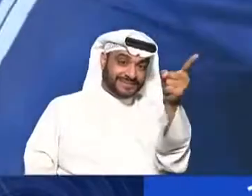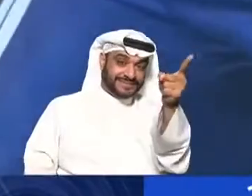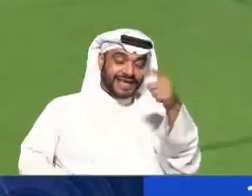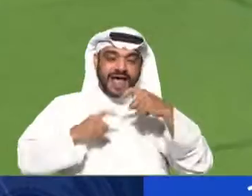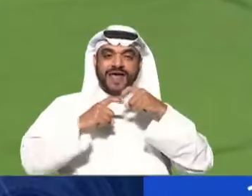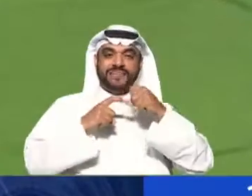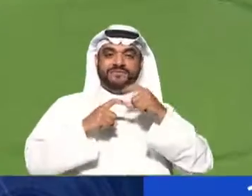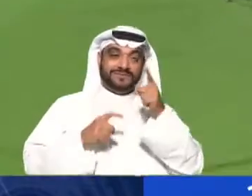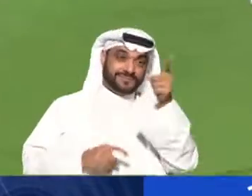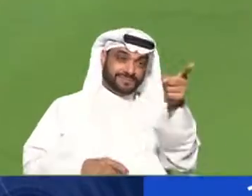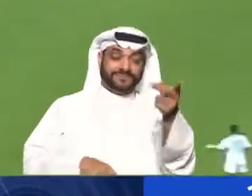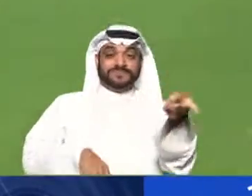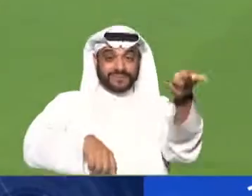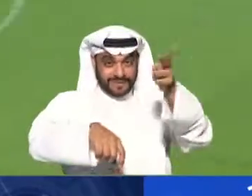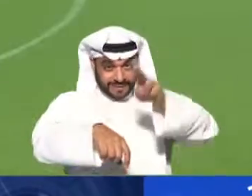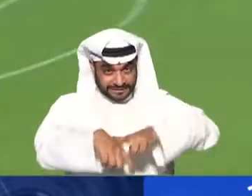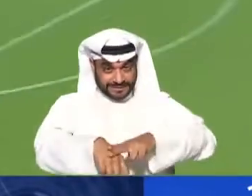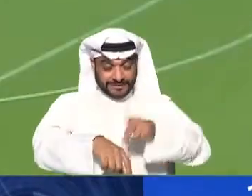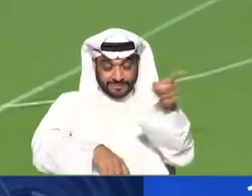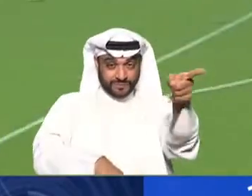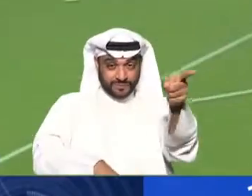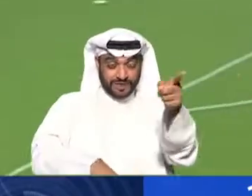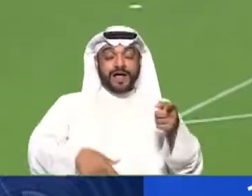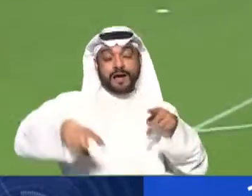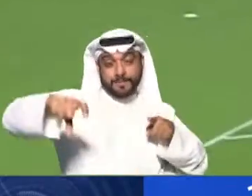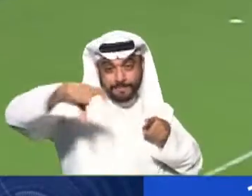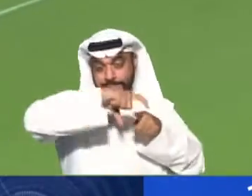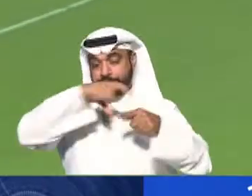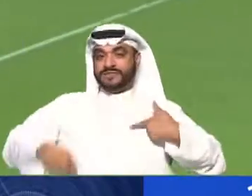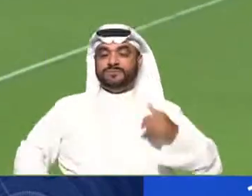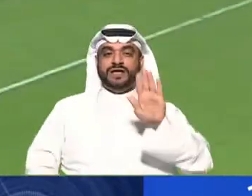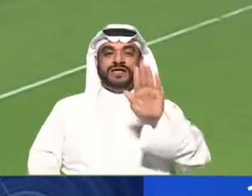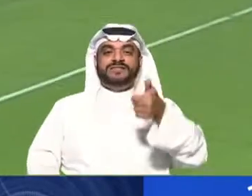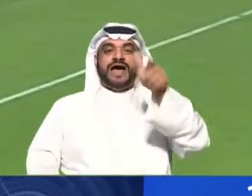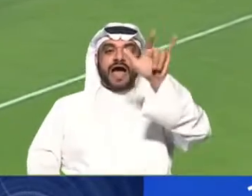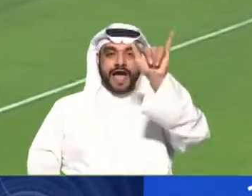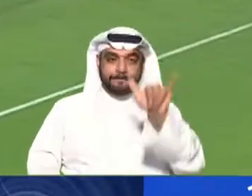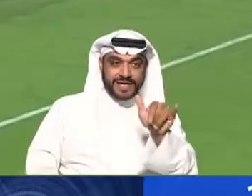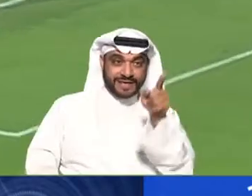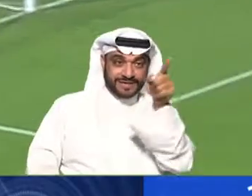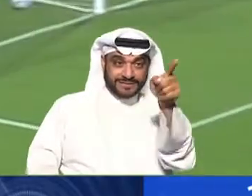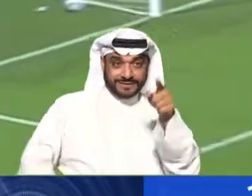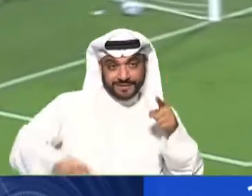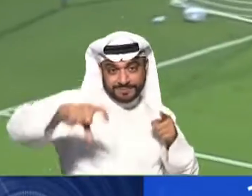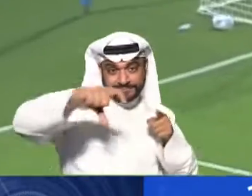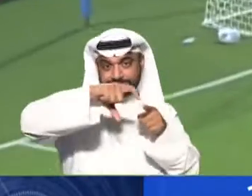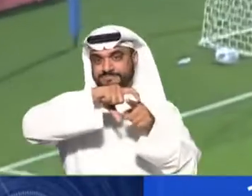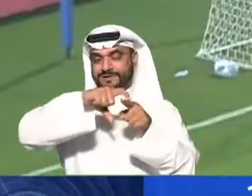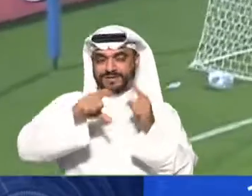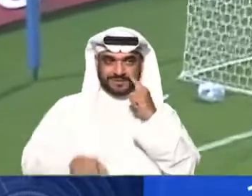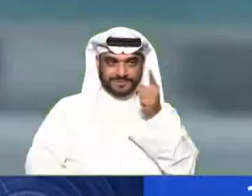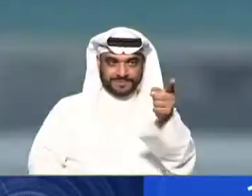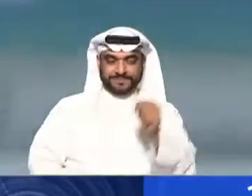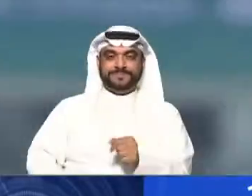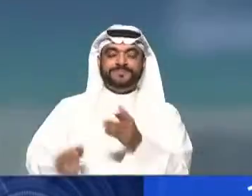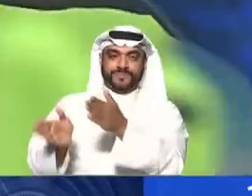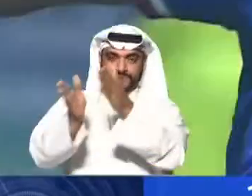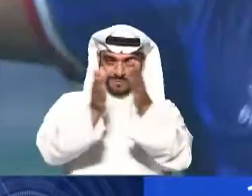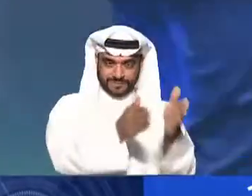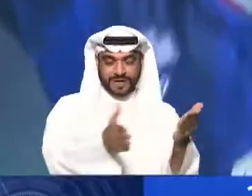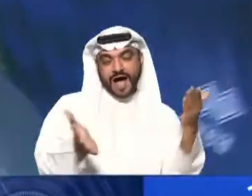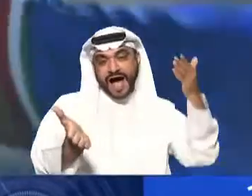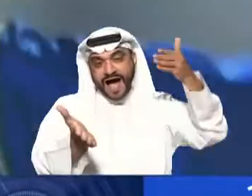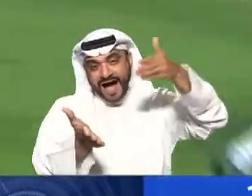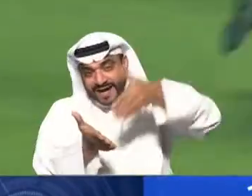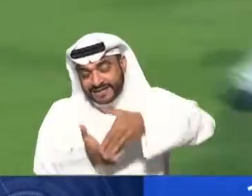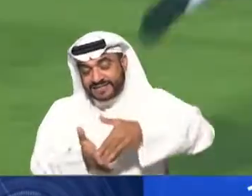43، وأضاف زميله سامي الصانع الهدف الثاني للأزرق في الدقيقة الأخيرة من زمن الشوط الأول، فيما اختتم